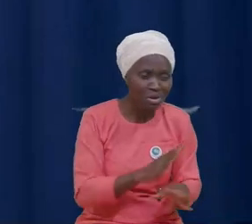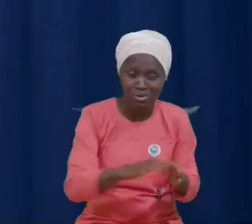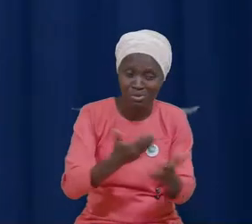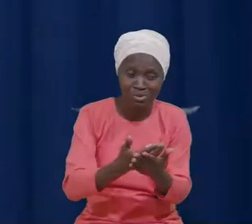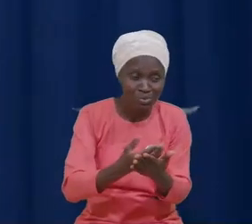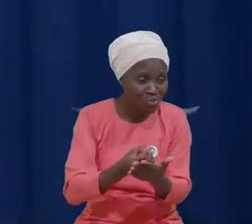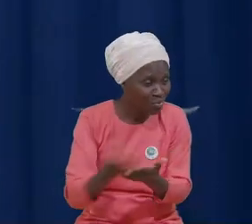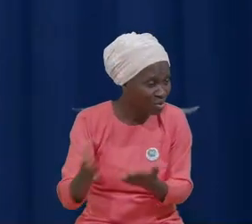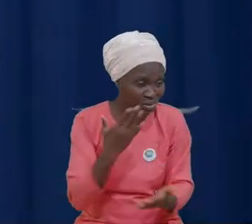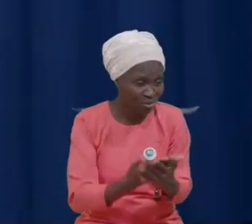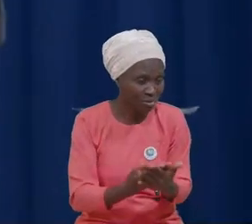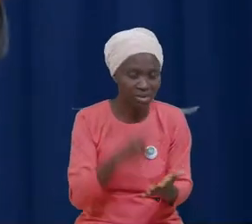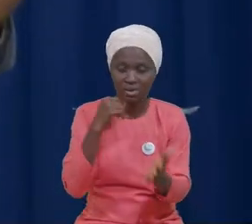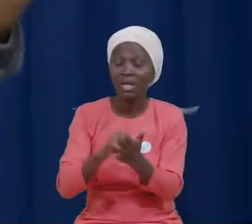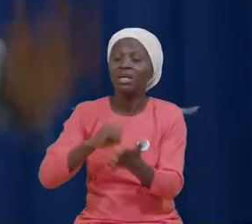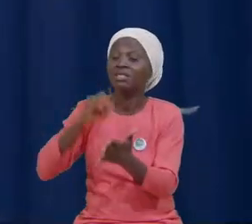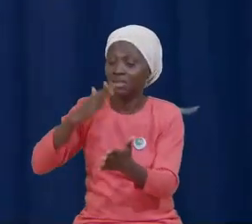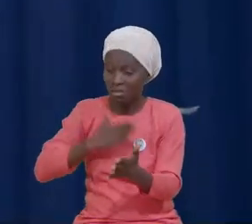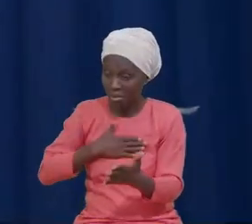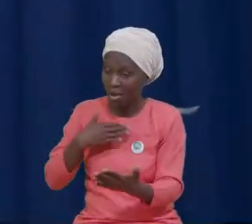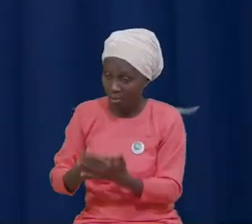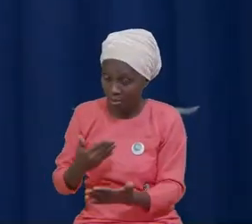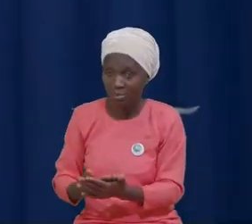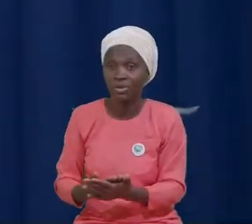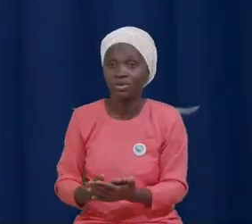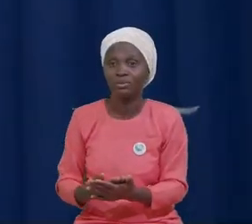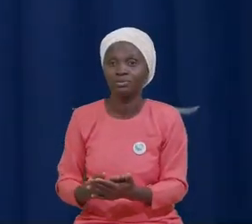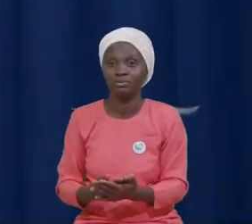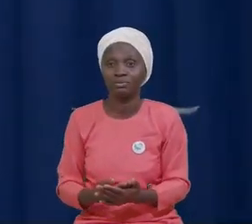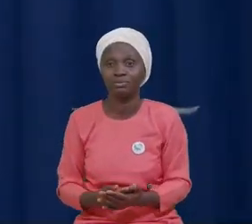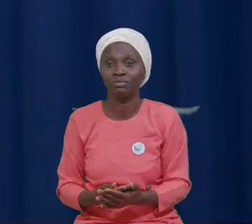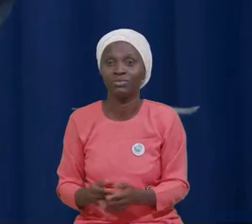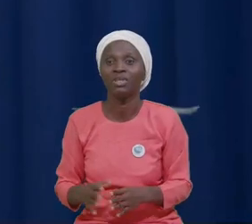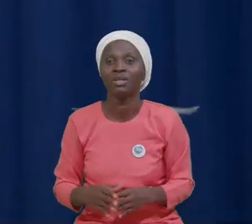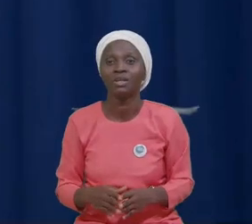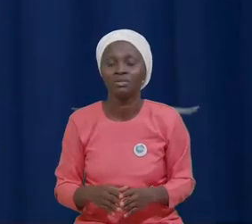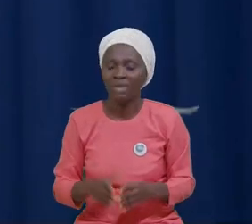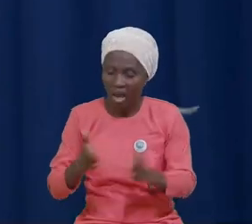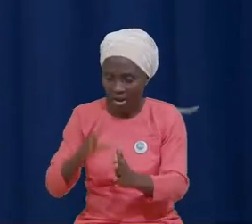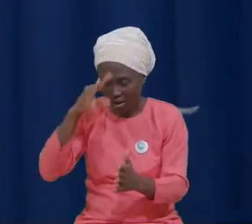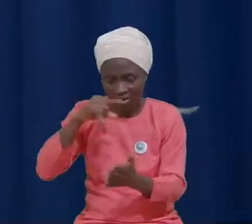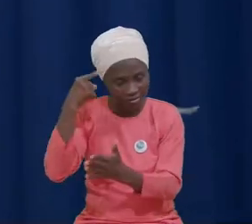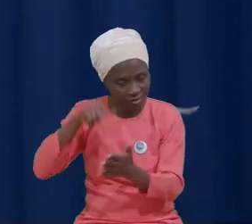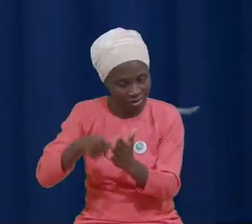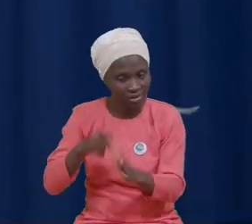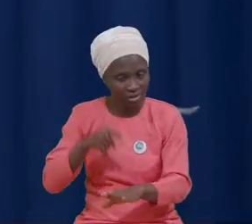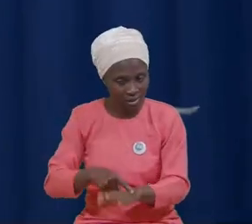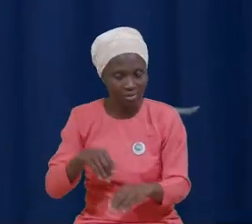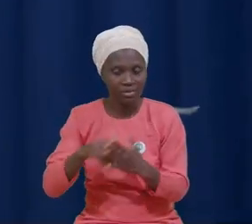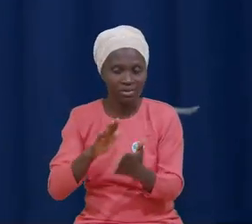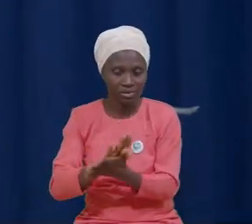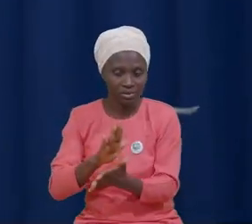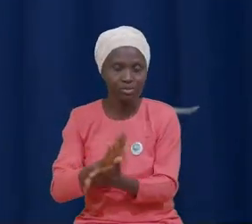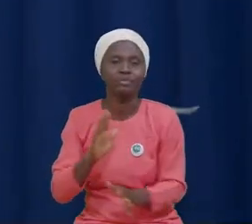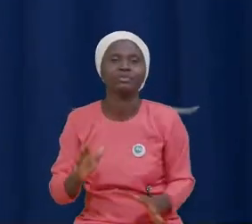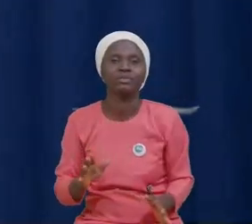argent. Faites-moi cette faveur pendant cette session. Ils ont d'accord. Ce